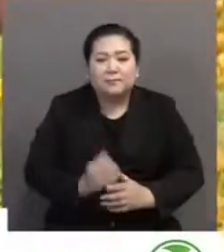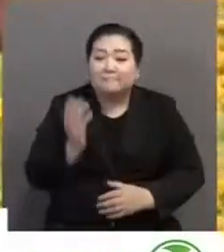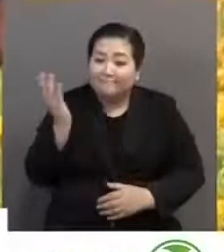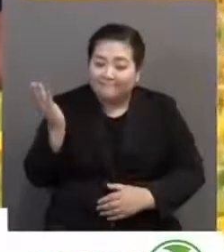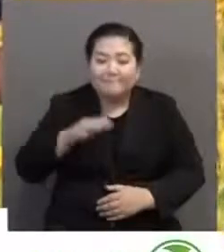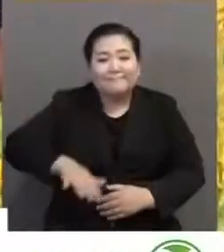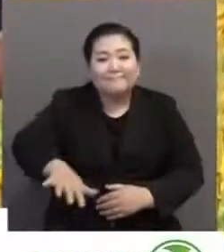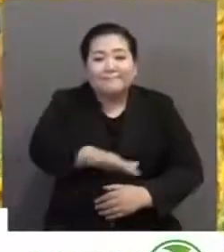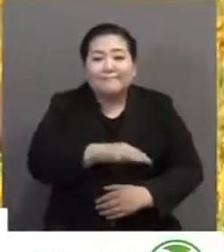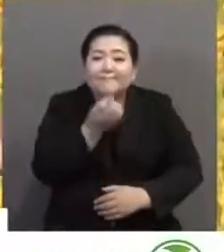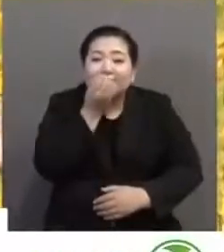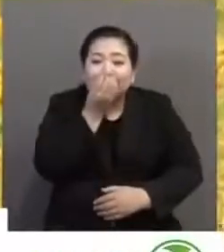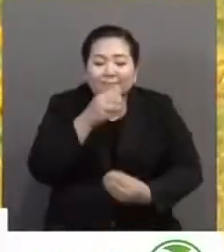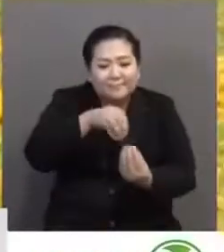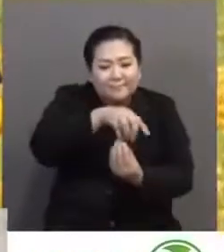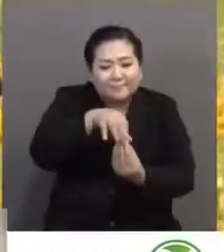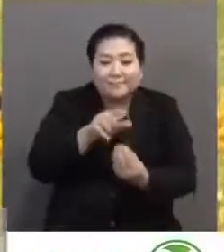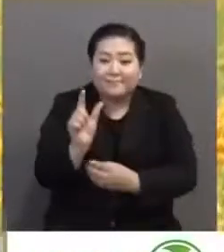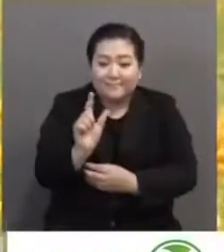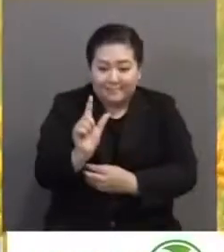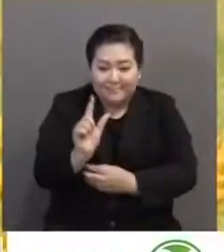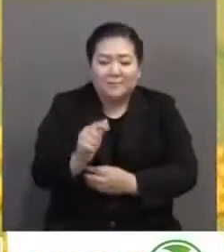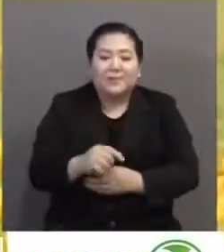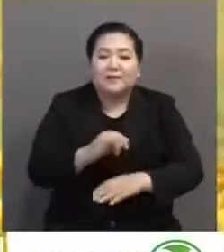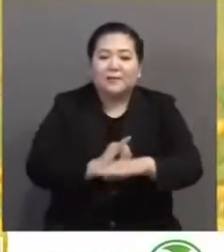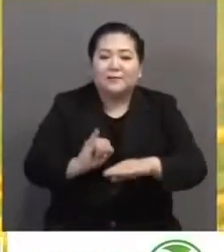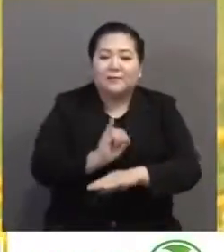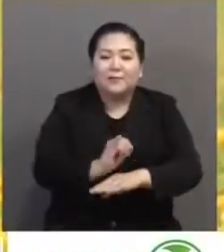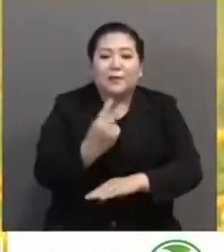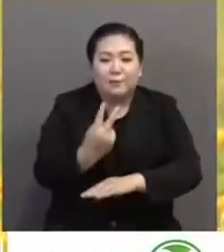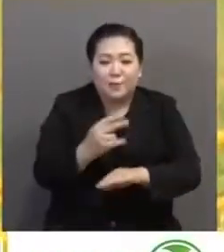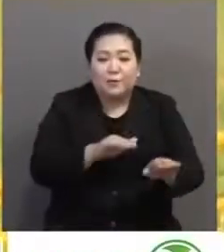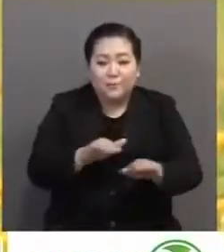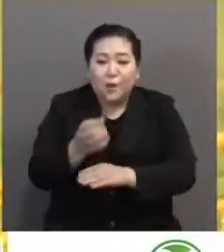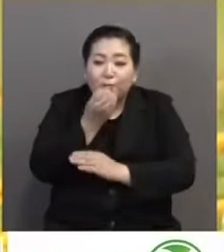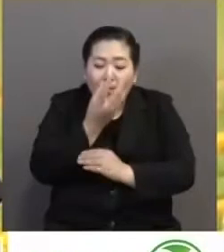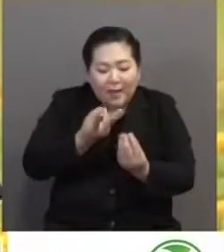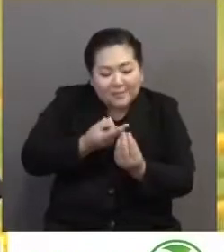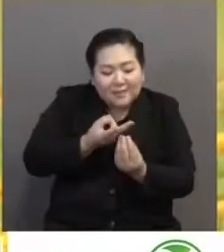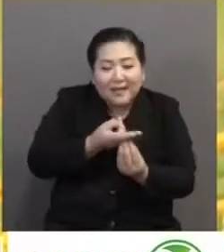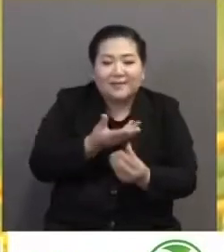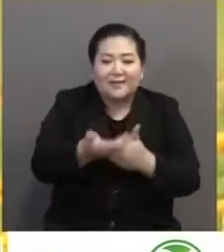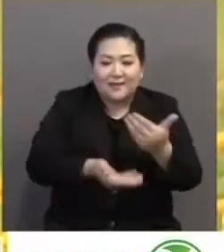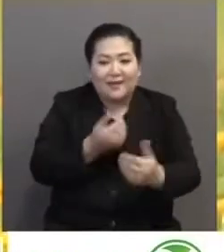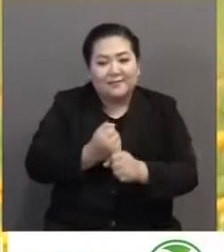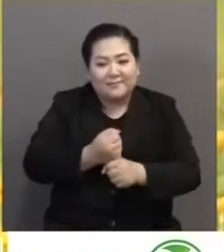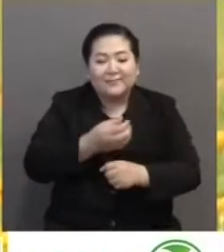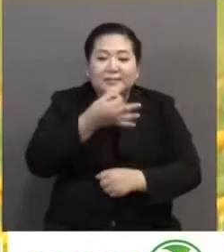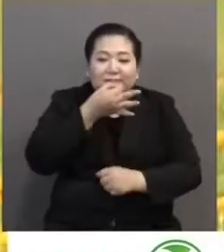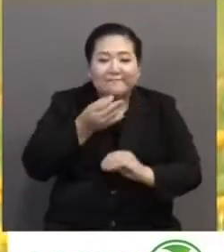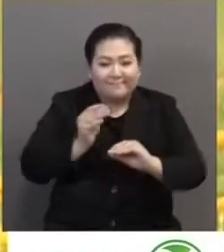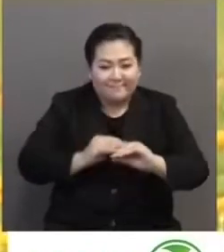ดอกดาวเรืองขนาด2ไร่ที่เกษตรกรนะคะได้ปลูกเอาไว้เพื่อตัดดอกขายเป็นอาชีพเสริมจากการทำไร่ทำนาค่ะ